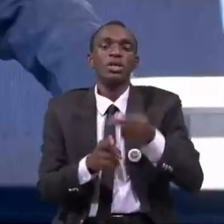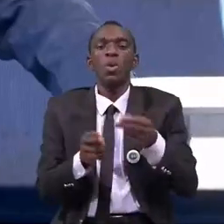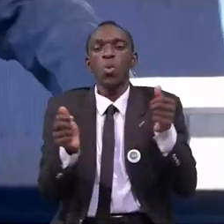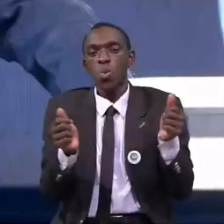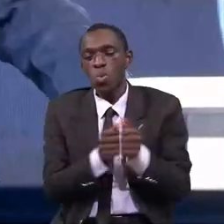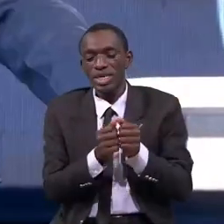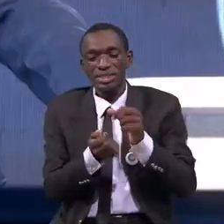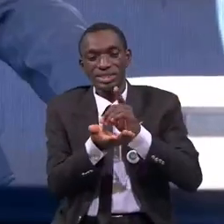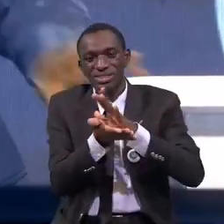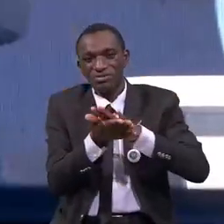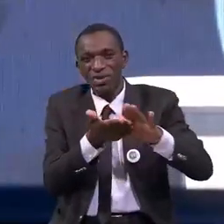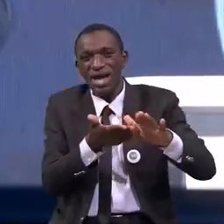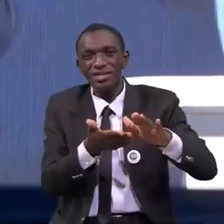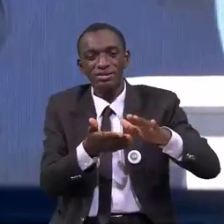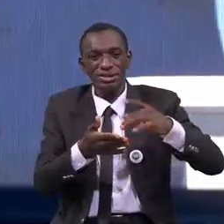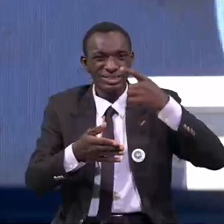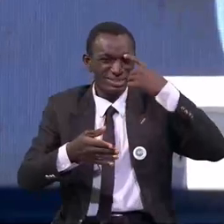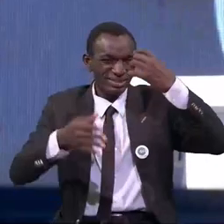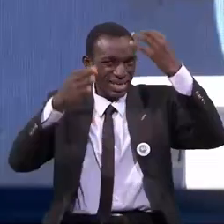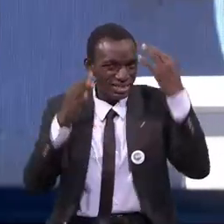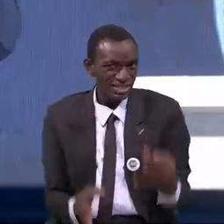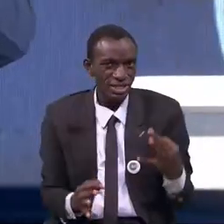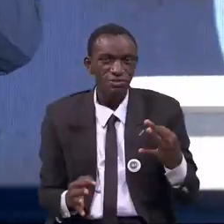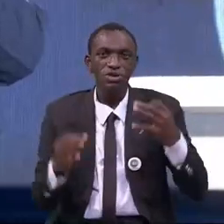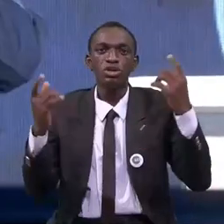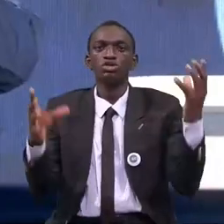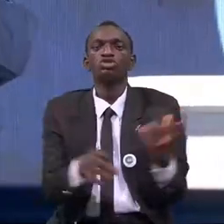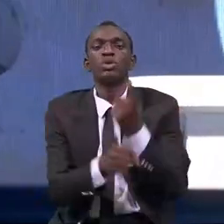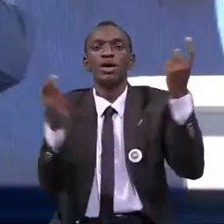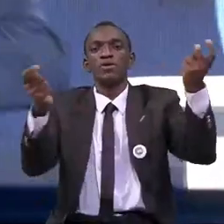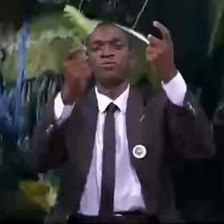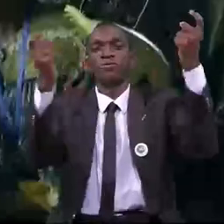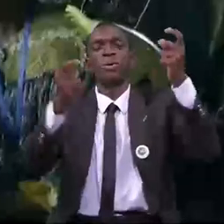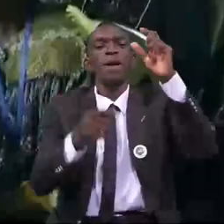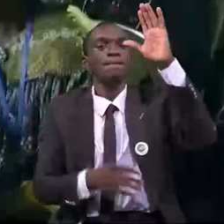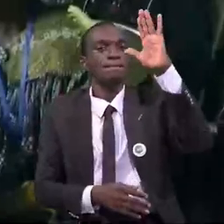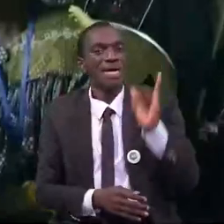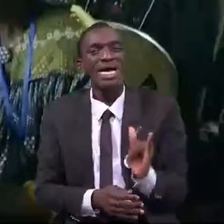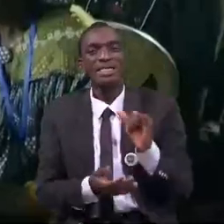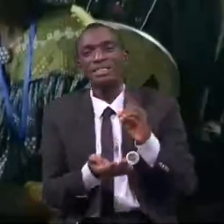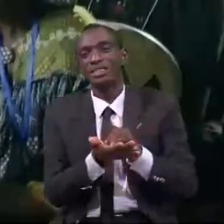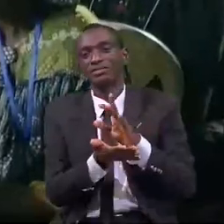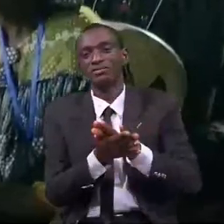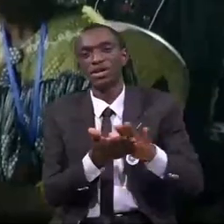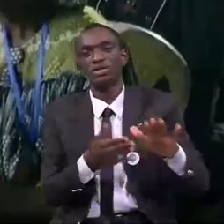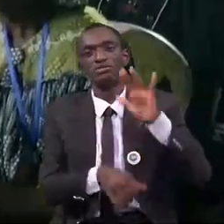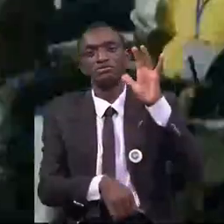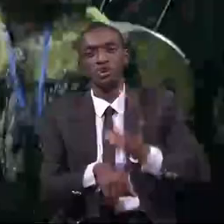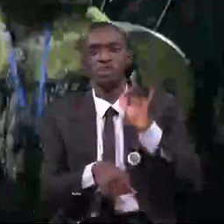lever avec le triomphe décessif divin par la touche